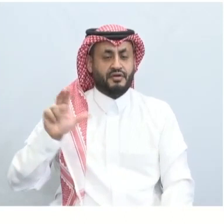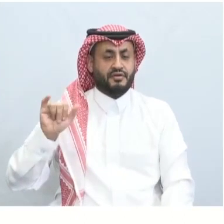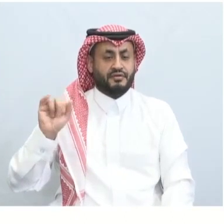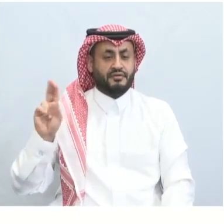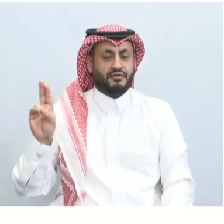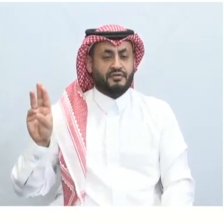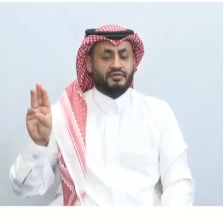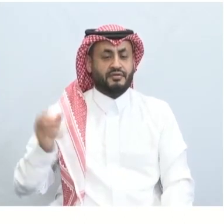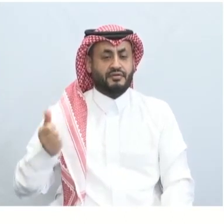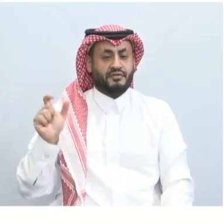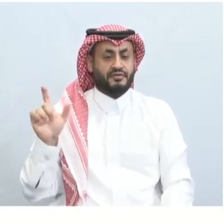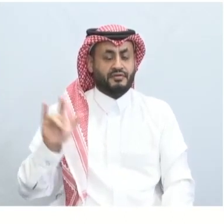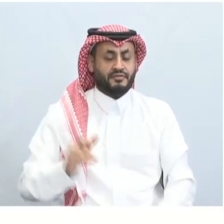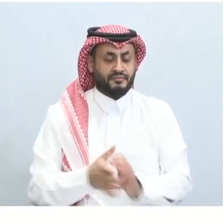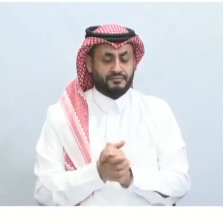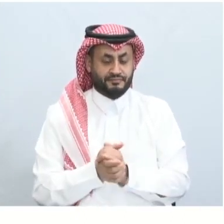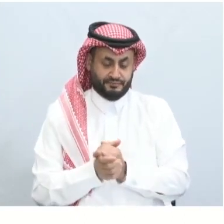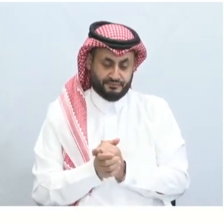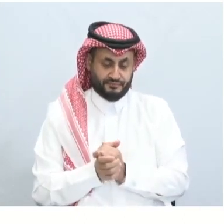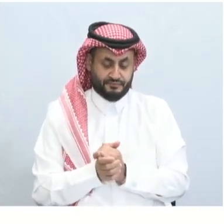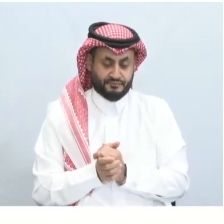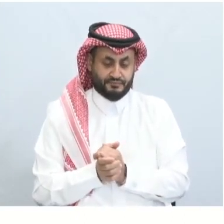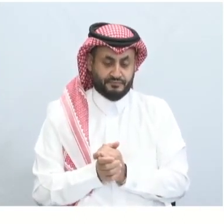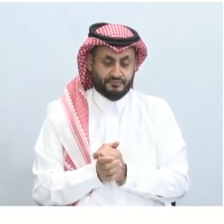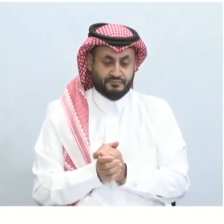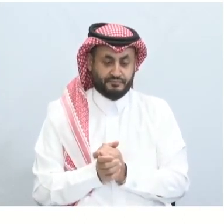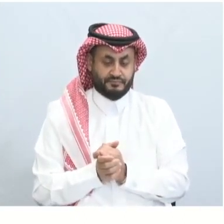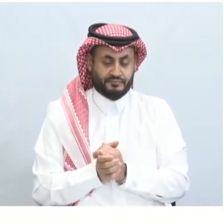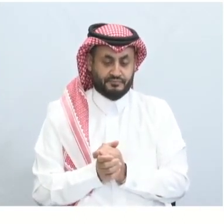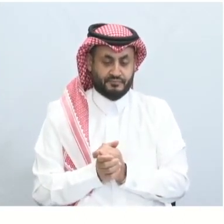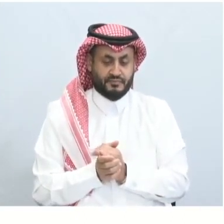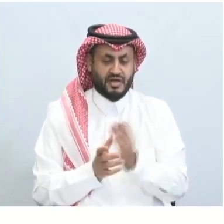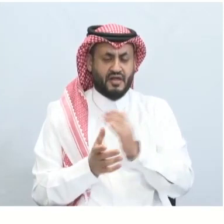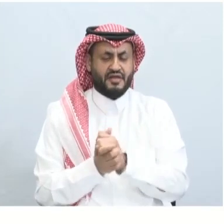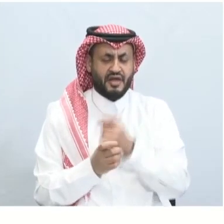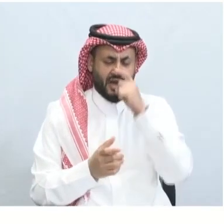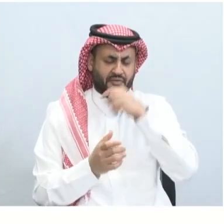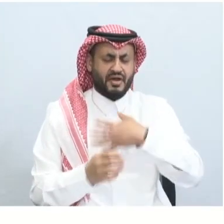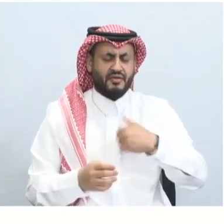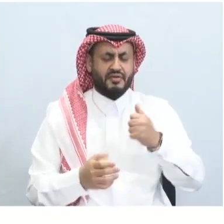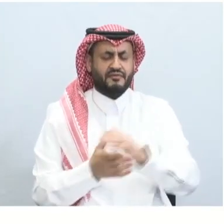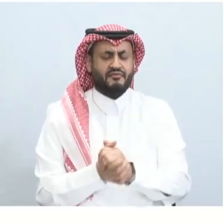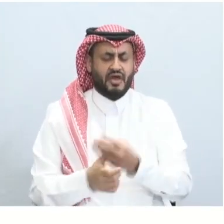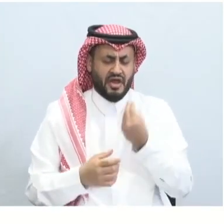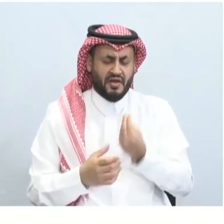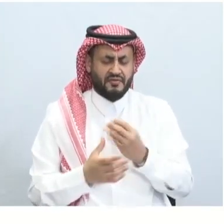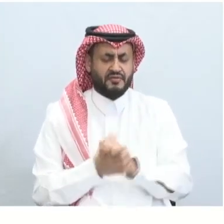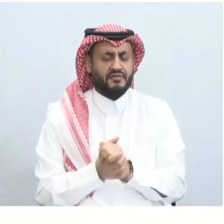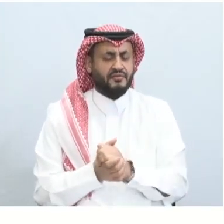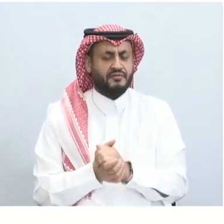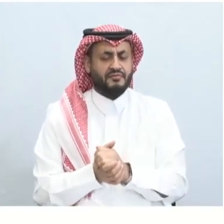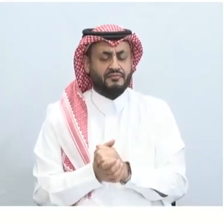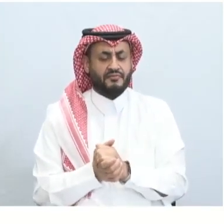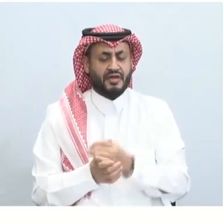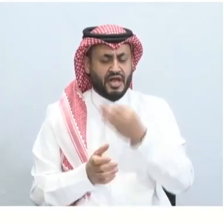مما يدل على فضلها فلذلك ينبغي للمؤمن ان يعتني بها في ماذا